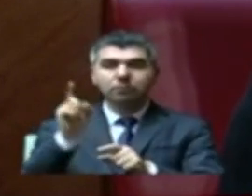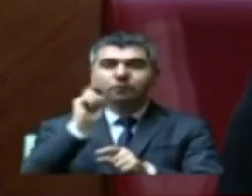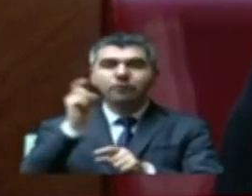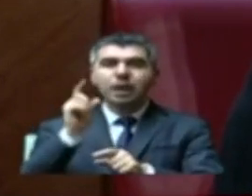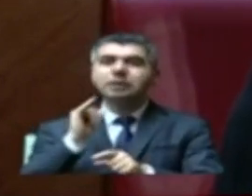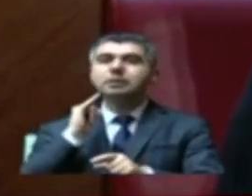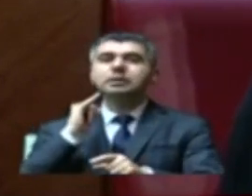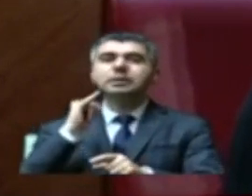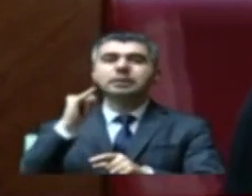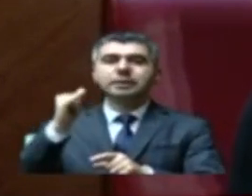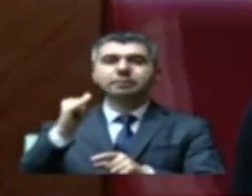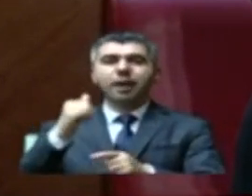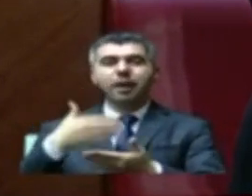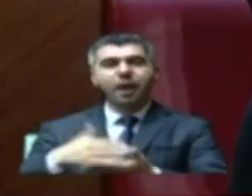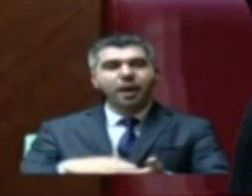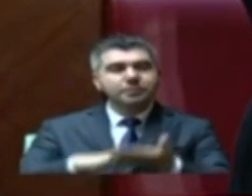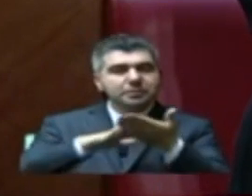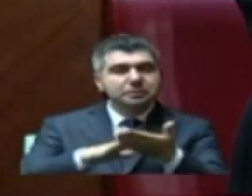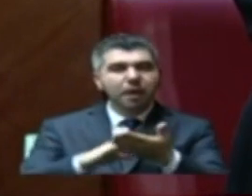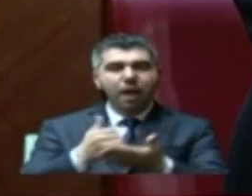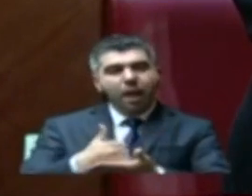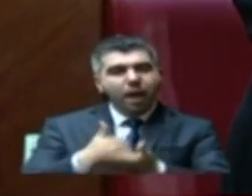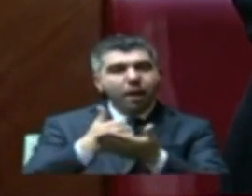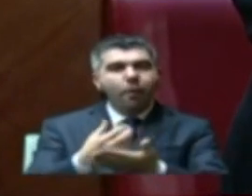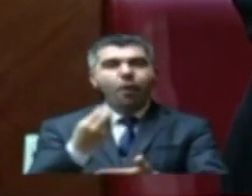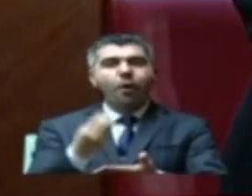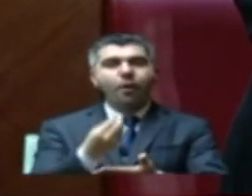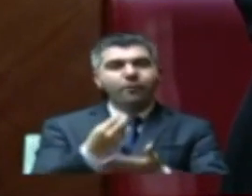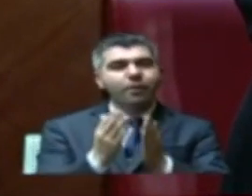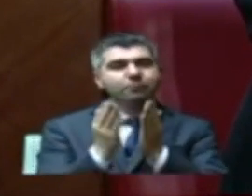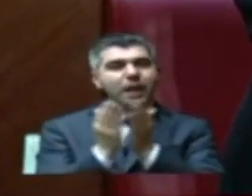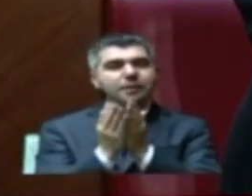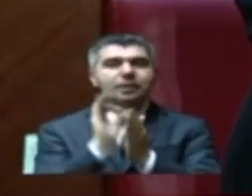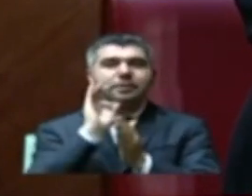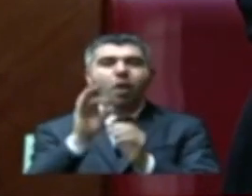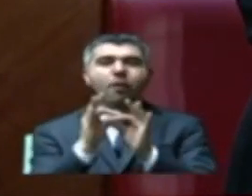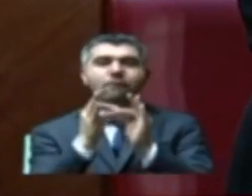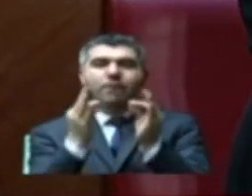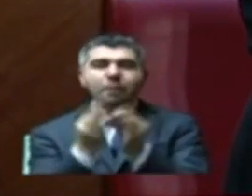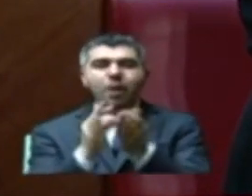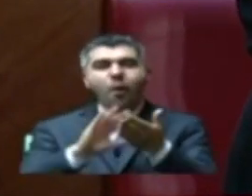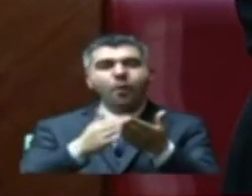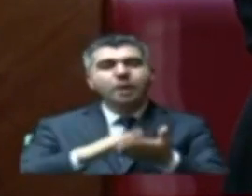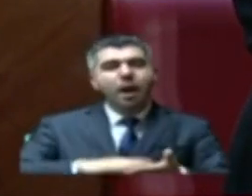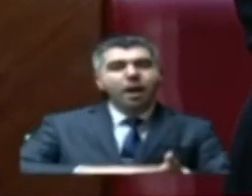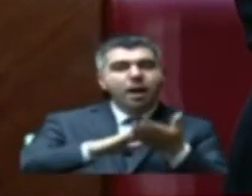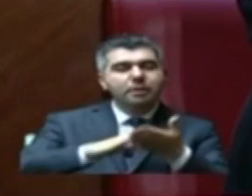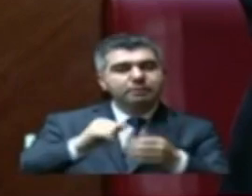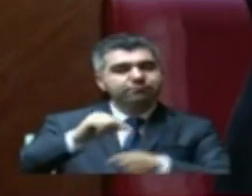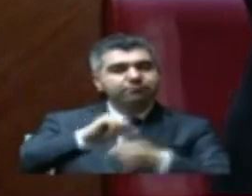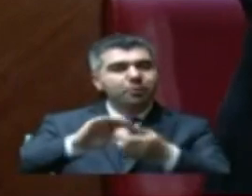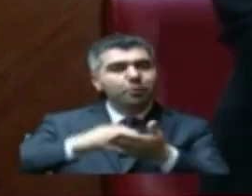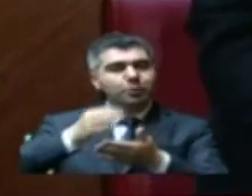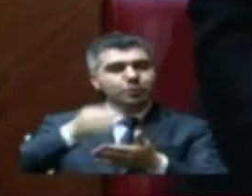ولأسرهم، وبالتالي يمكن لهم يساهموا في التمدرس ديال الأبناء ديالهم. وحنا كنعرفوا أن التربية والتعليم هي المدخل ديال تطوير المجتمعات وديال